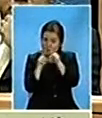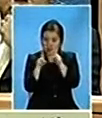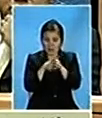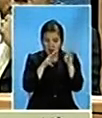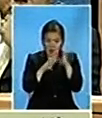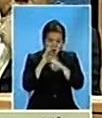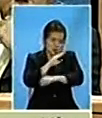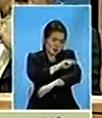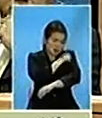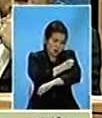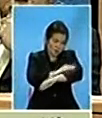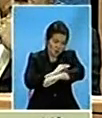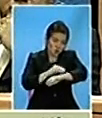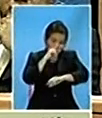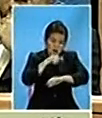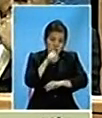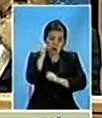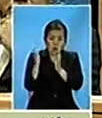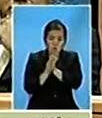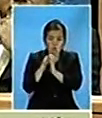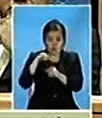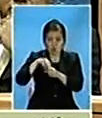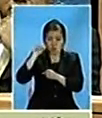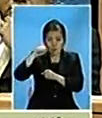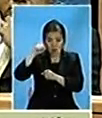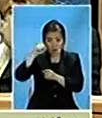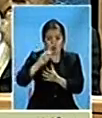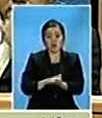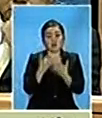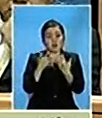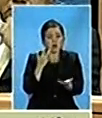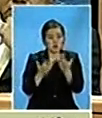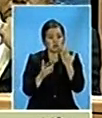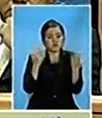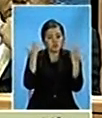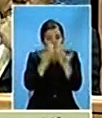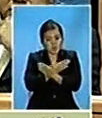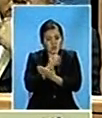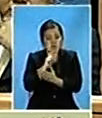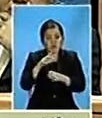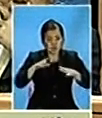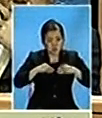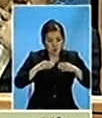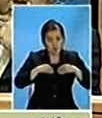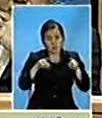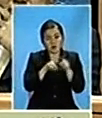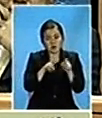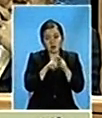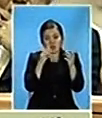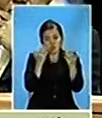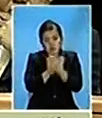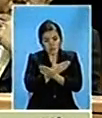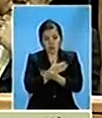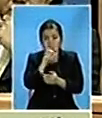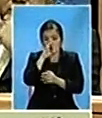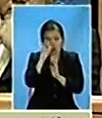ใช่หรือไม่อย่างไรขอความคิดเห็นของท่านด้วยครับซึ่งแต่ส่วนเรื่องของการจะเปลี่ยนนั้นเนี่ยผมยอมรับทั้งสองด้านเพราะว่าจะเปลี่ยนจะอ้างกฎห